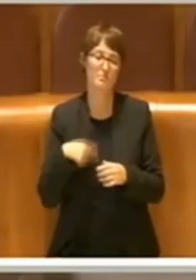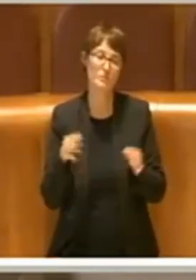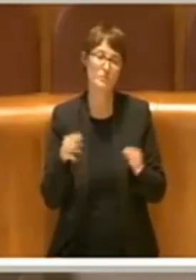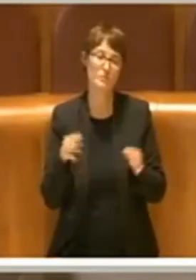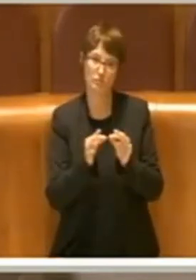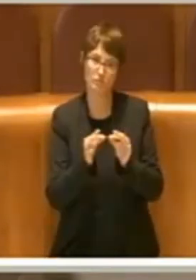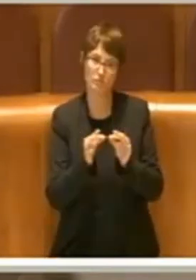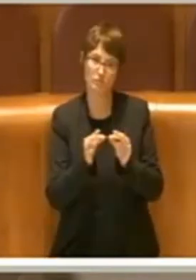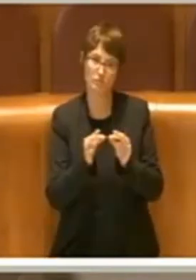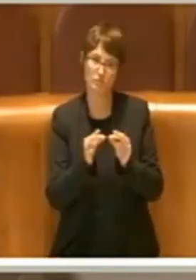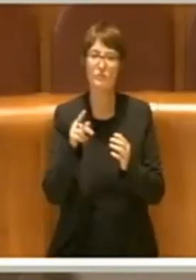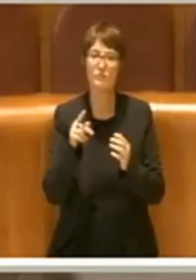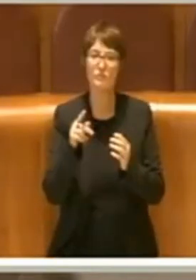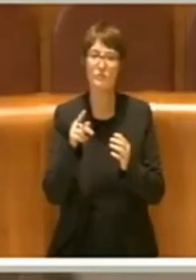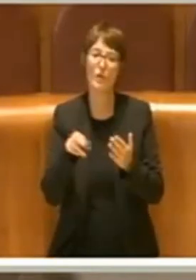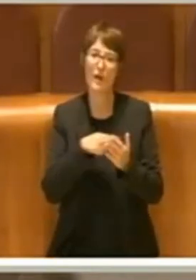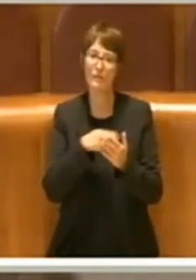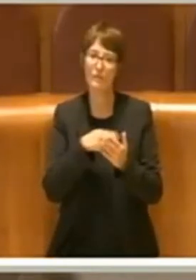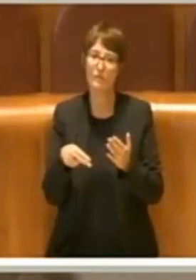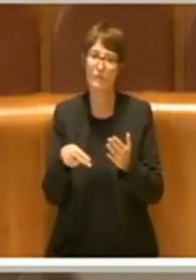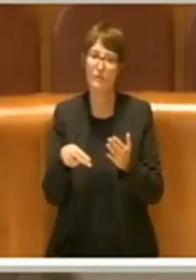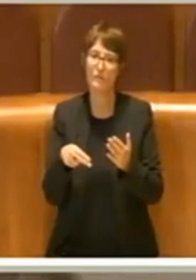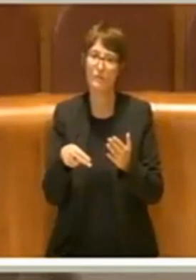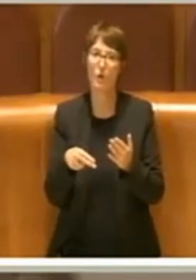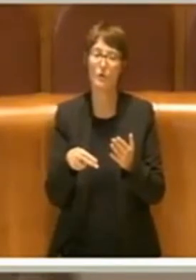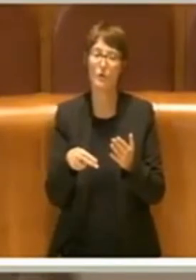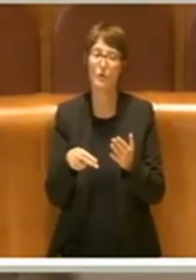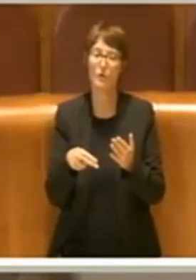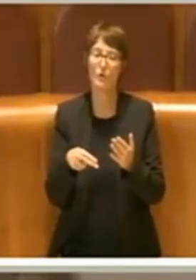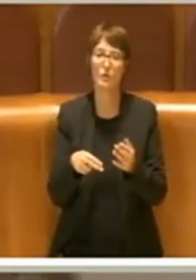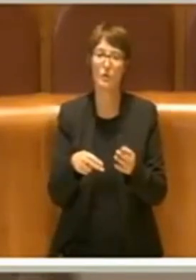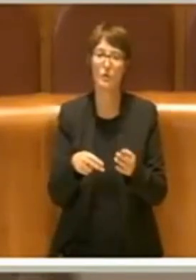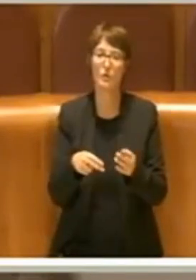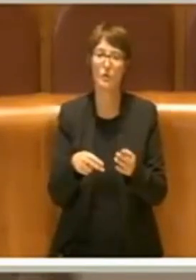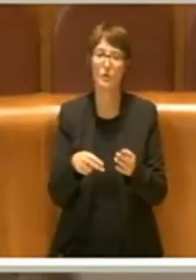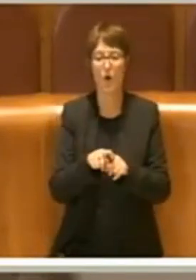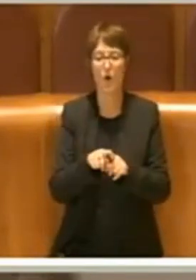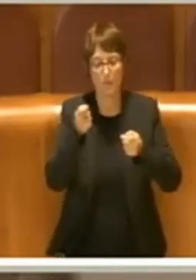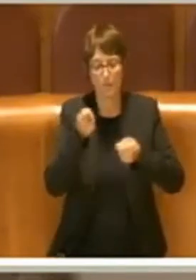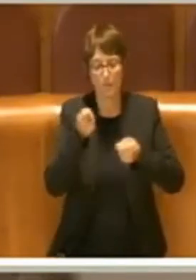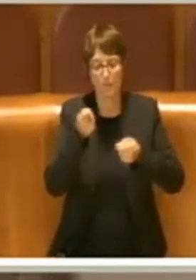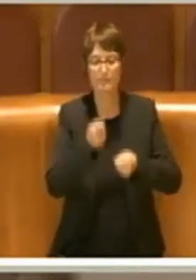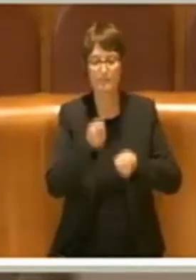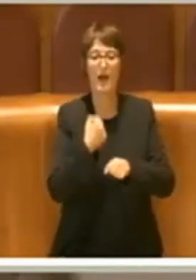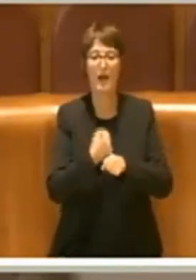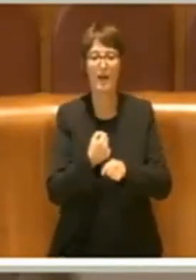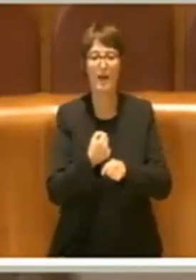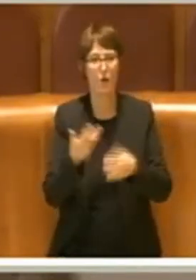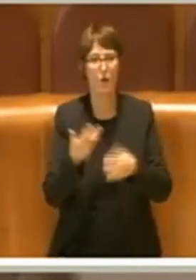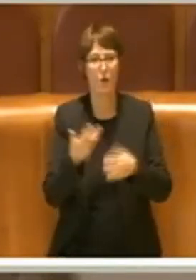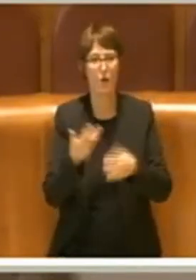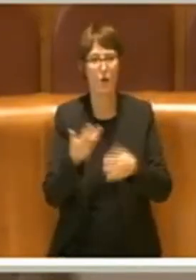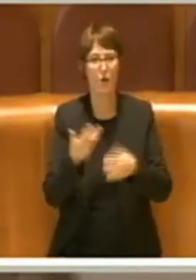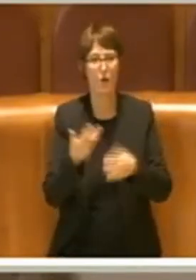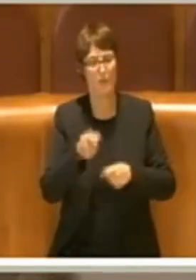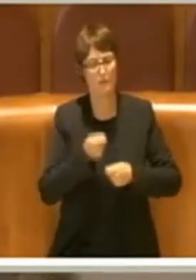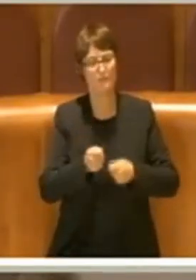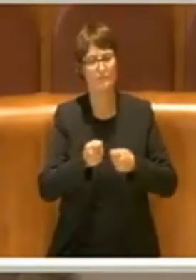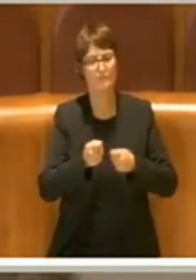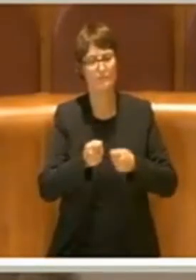votare, anche appunto per dare un pochino maggiore impulso al lavoro che si sta facendo su queste infrastrutture. Però